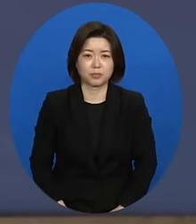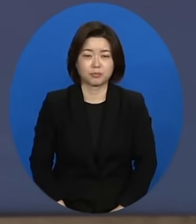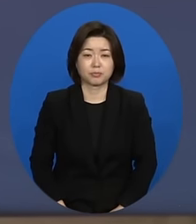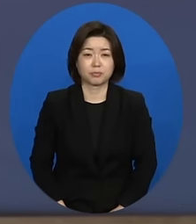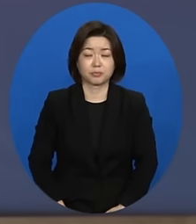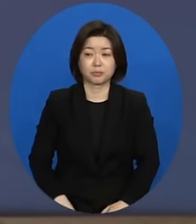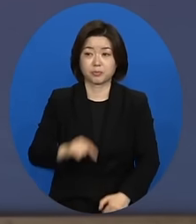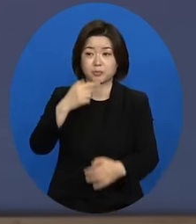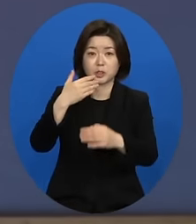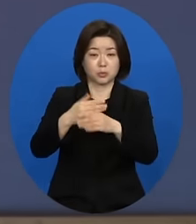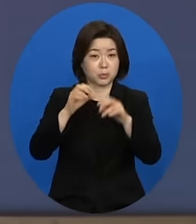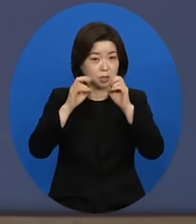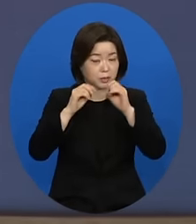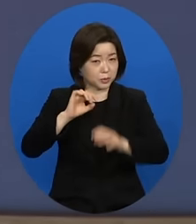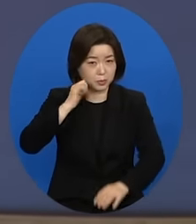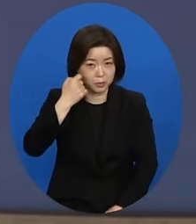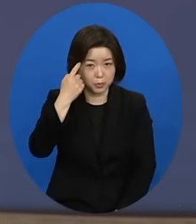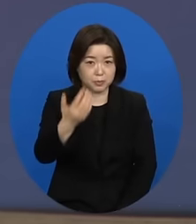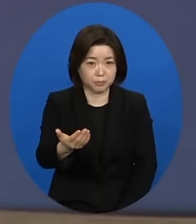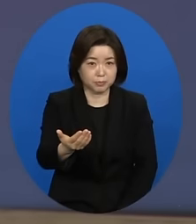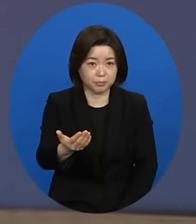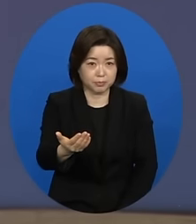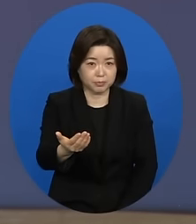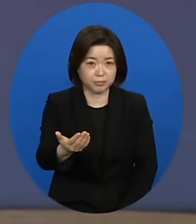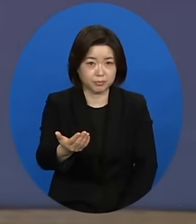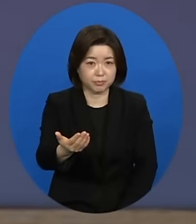북한 선교 어려워요?